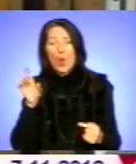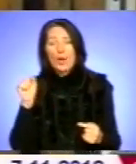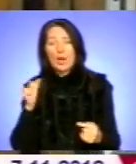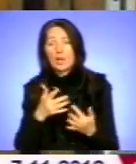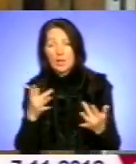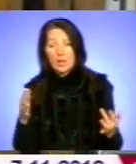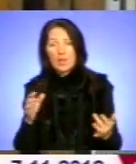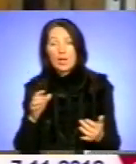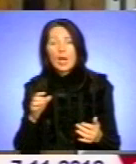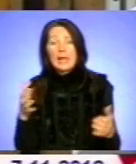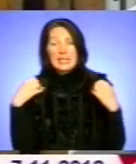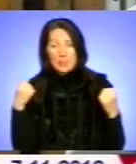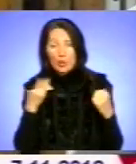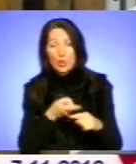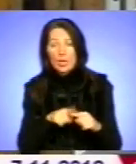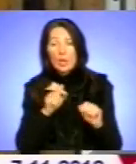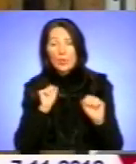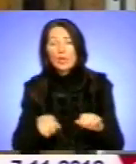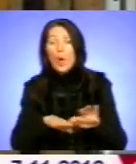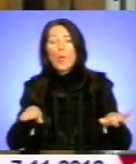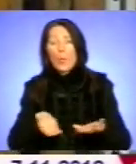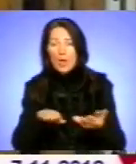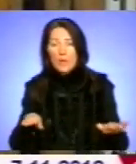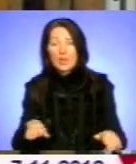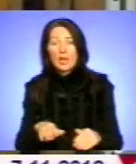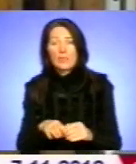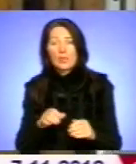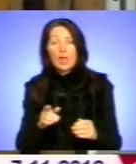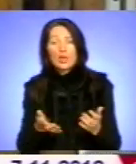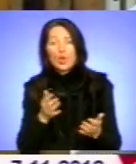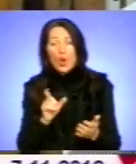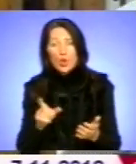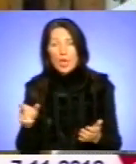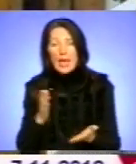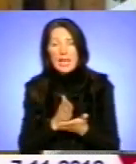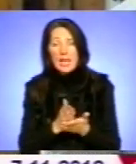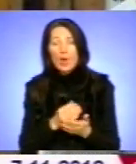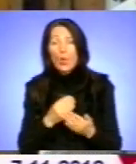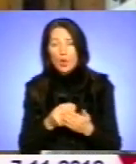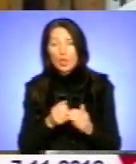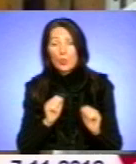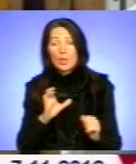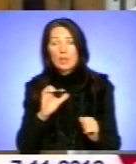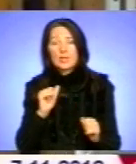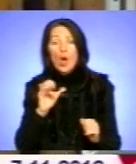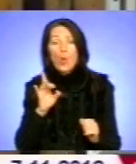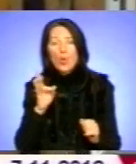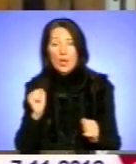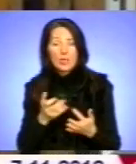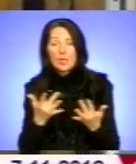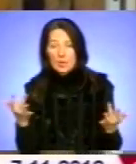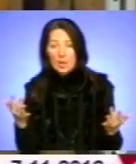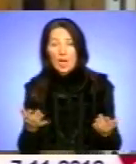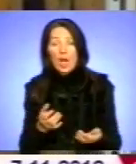само різні види спорту, які можна і поплавати, так само і в басейні. Якщо у людей є, наприклад, і кошти, можна і в сауну сходити. Але в той же